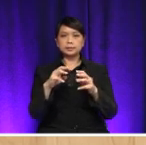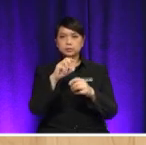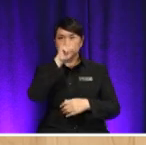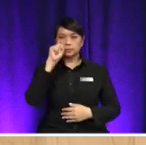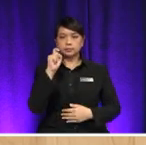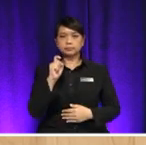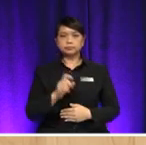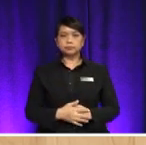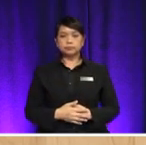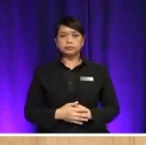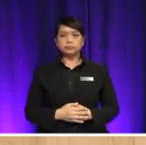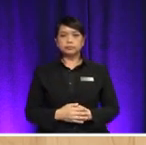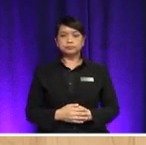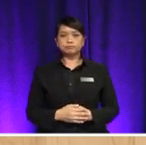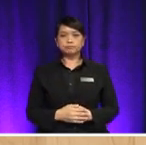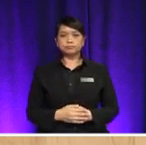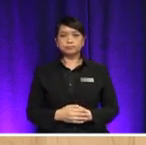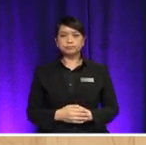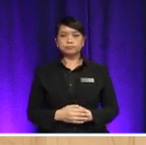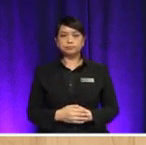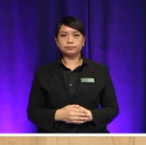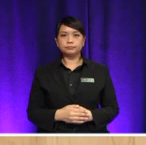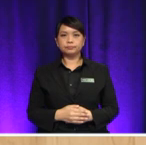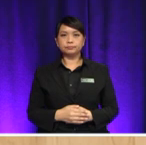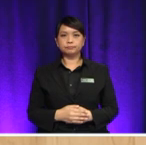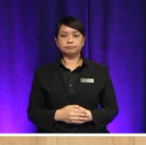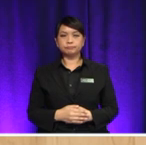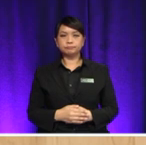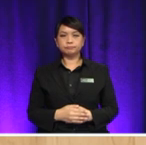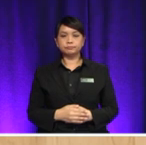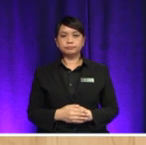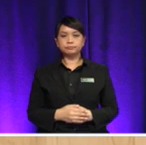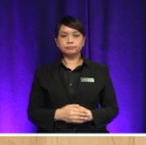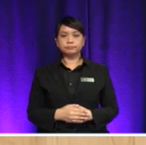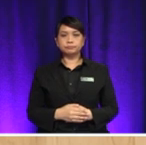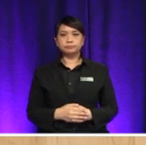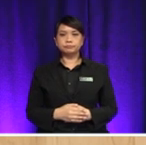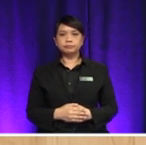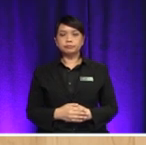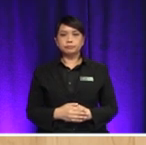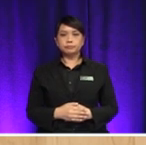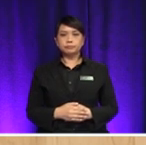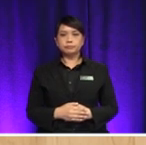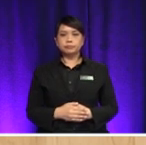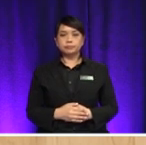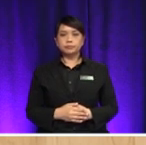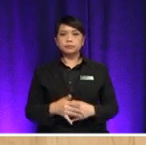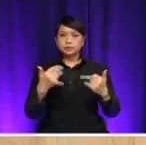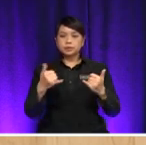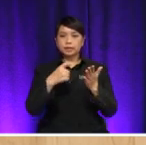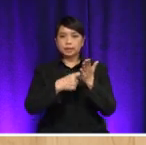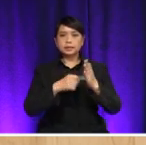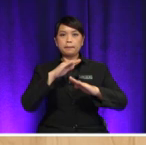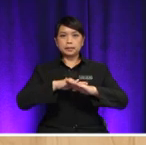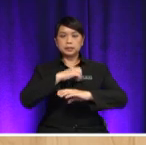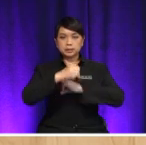pada tahun 2017 berasaskan tahun 2015 secara definisi Nomu indeks harga pada